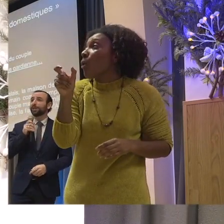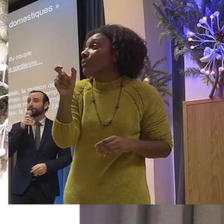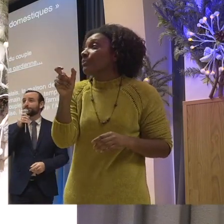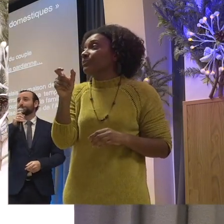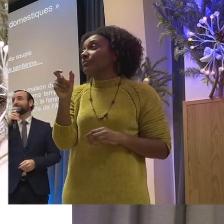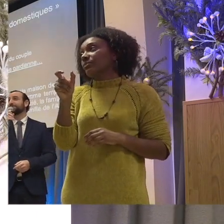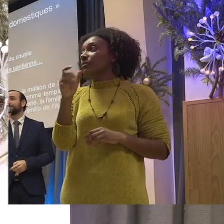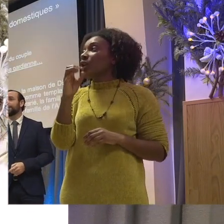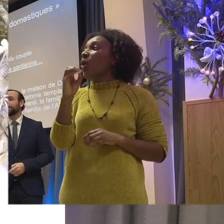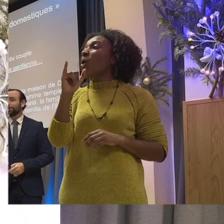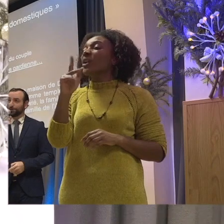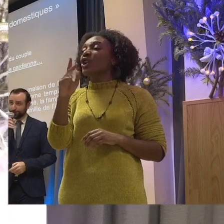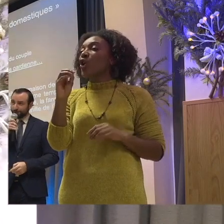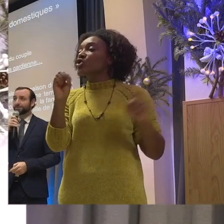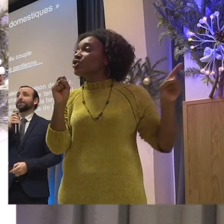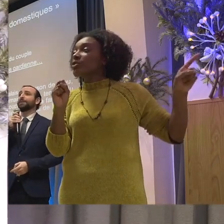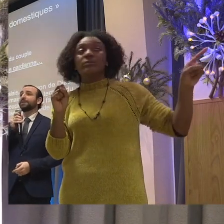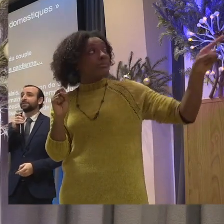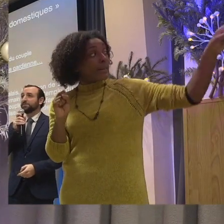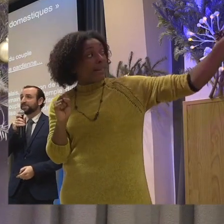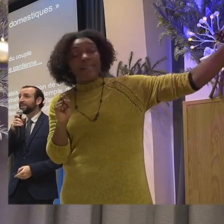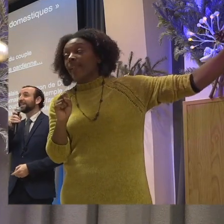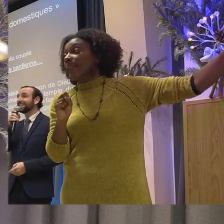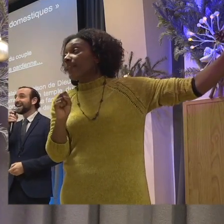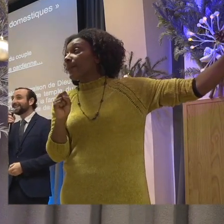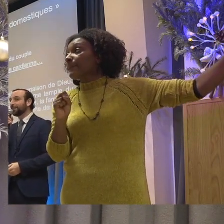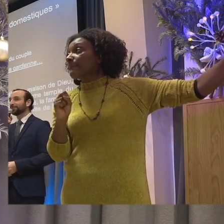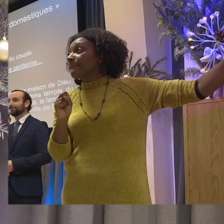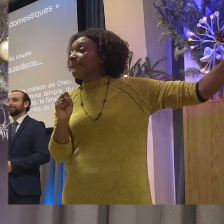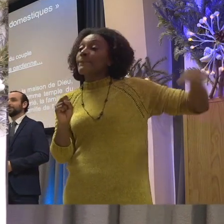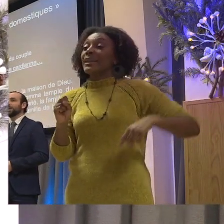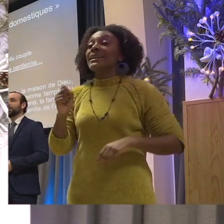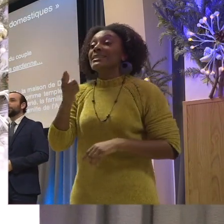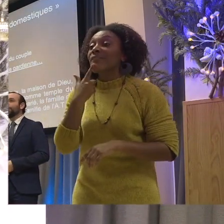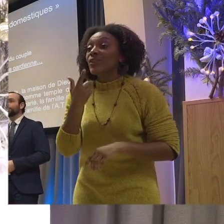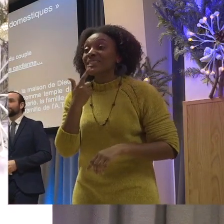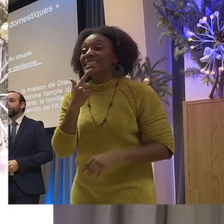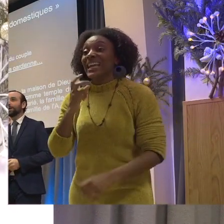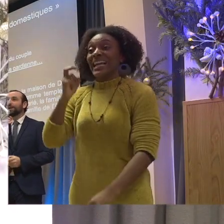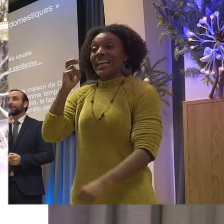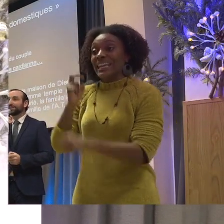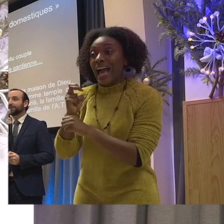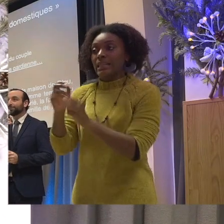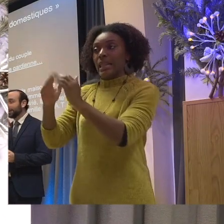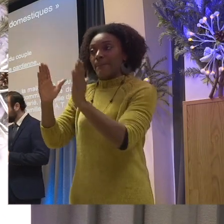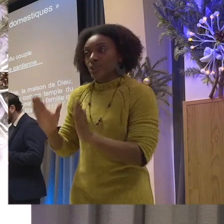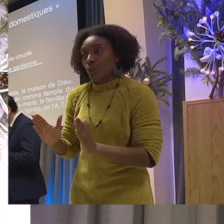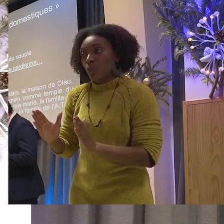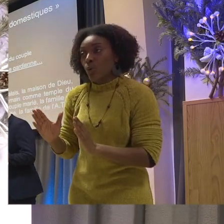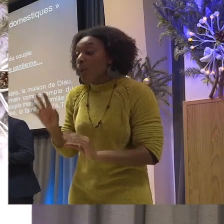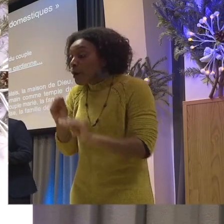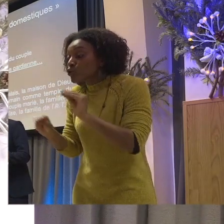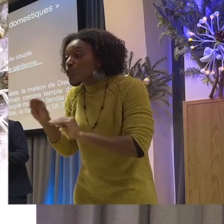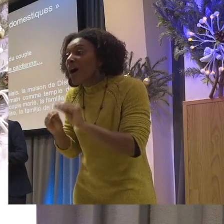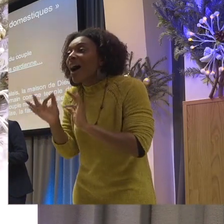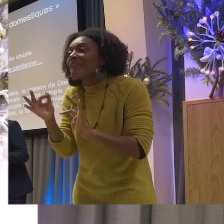Du grec oikouros. Et oikouros signifie garder la maison, prendre soin des affaires du